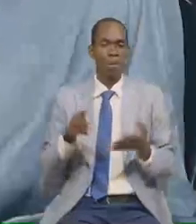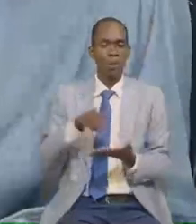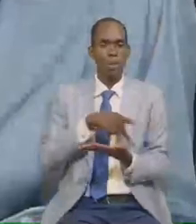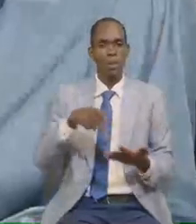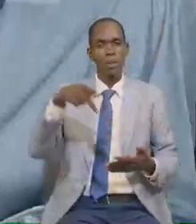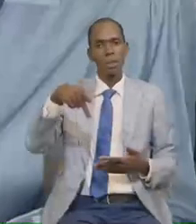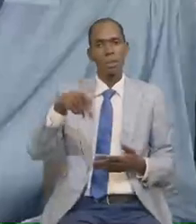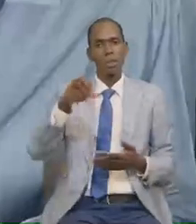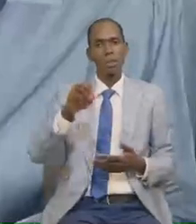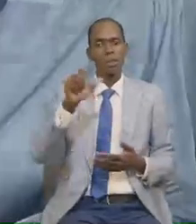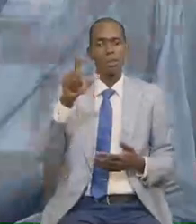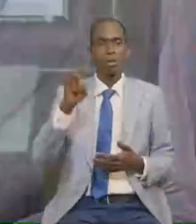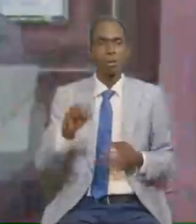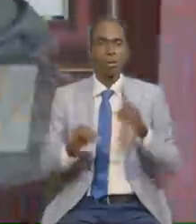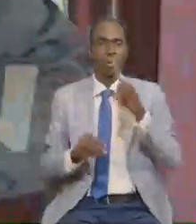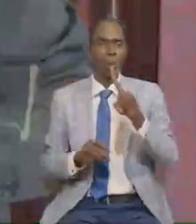psaume 104